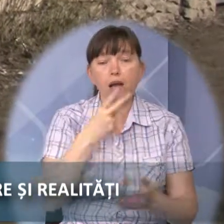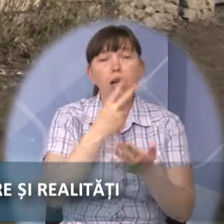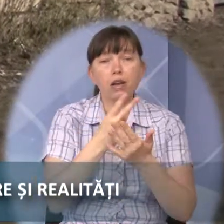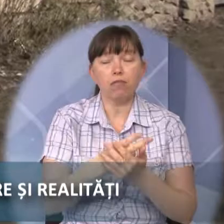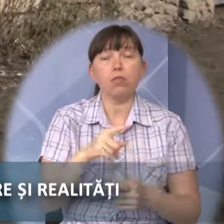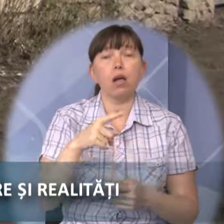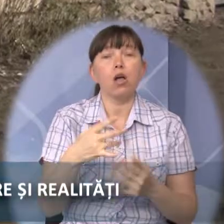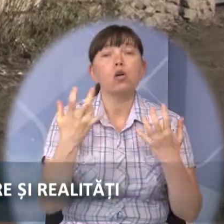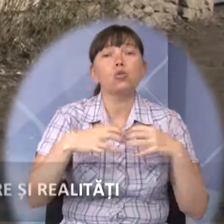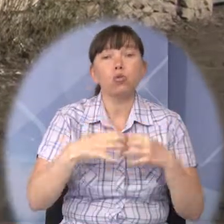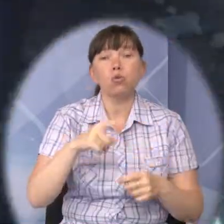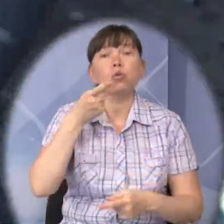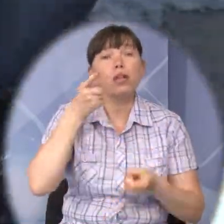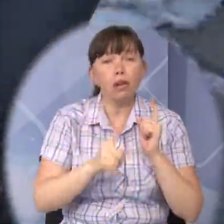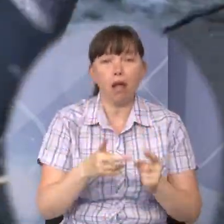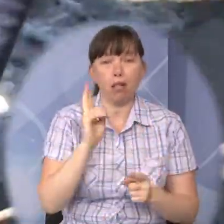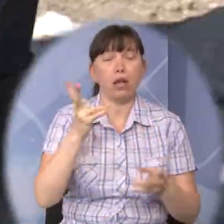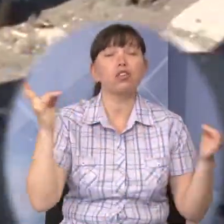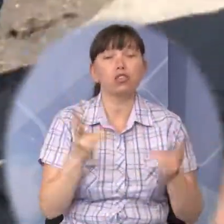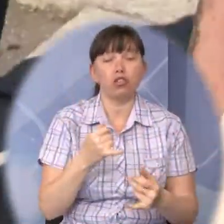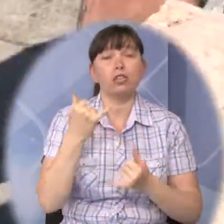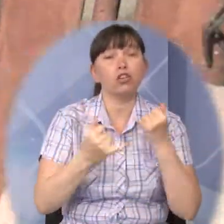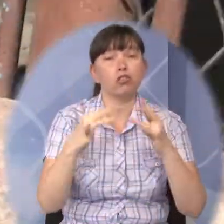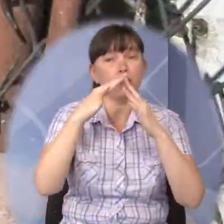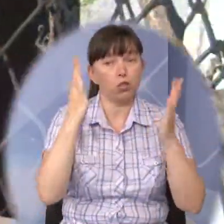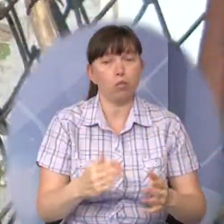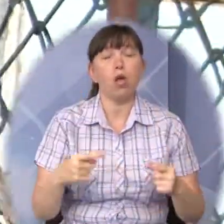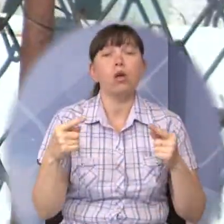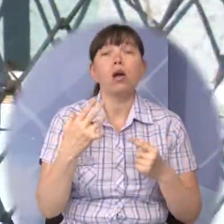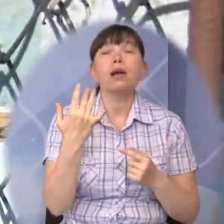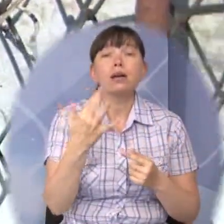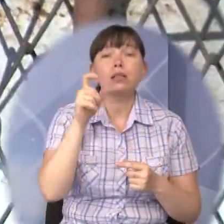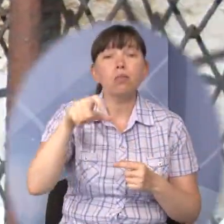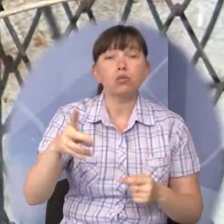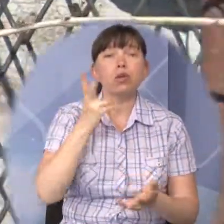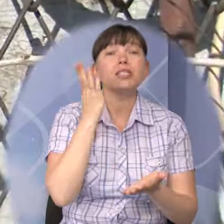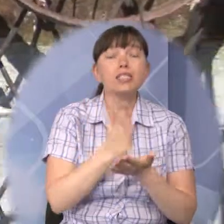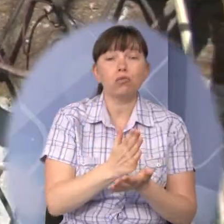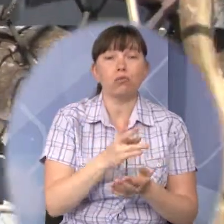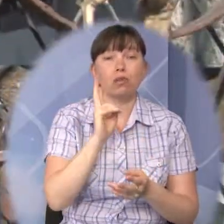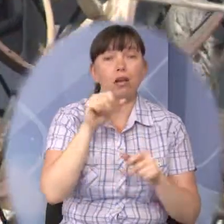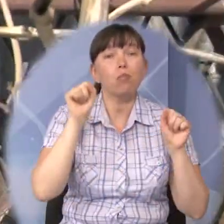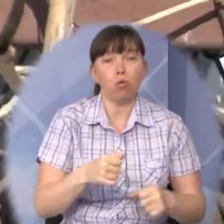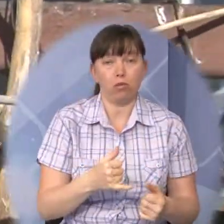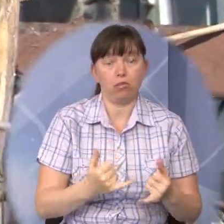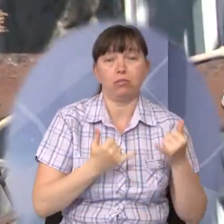reflecta numărul real al persoanelor care necesită îngrijiri la domiciliu, numărul exact al prestatorilor de asemenea servicii și nici mecanisme